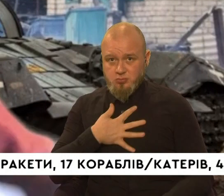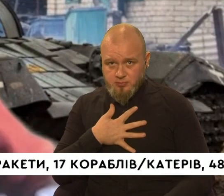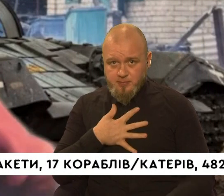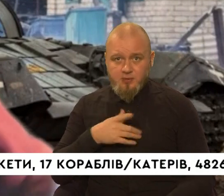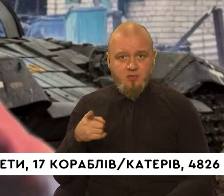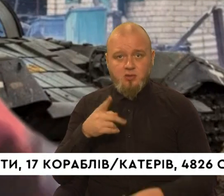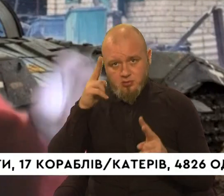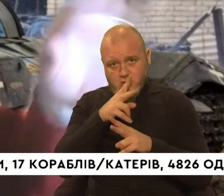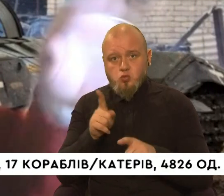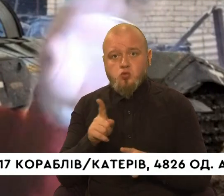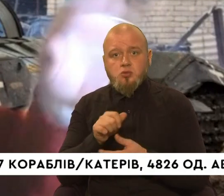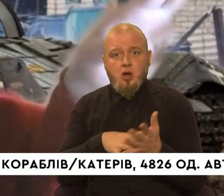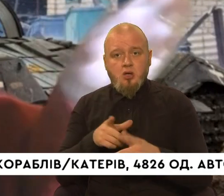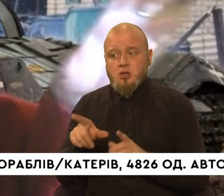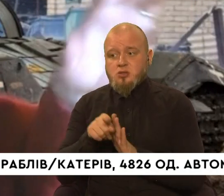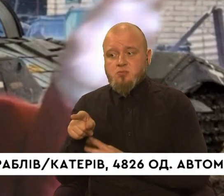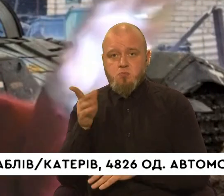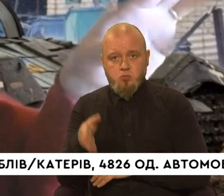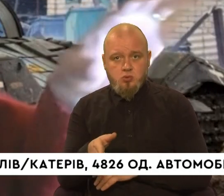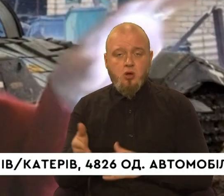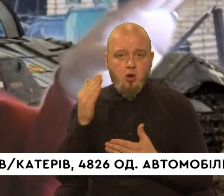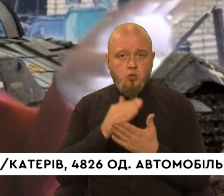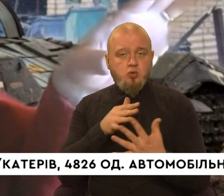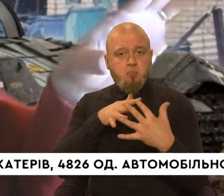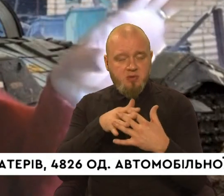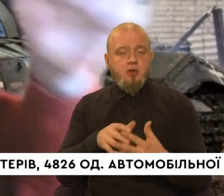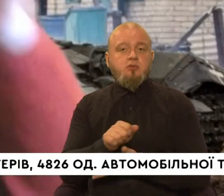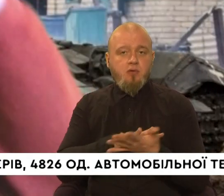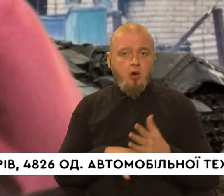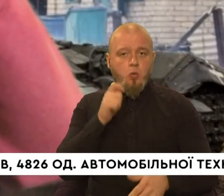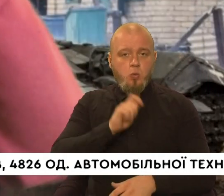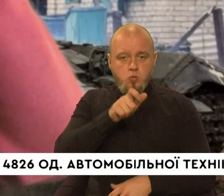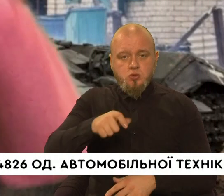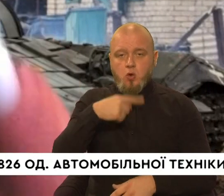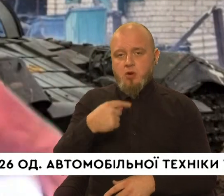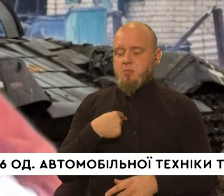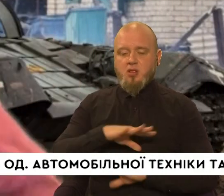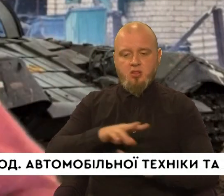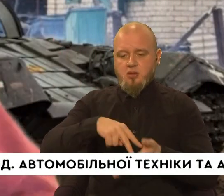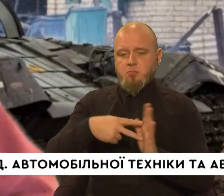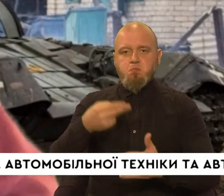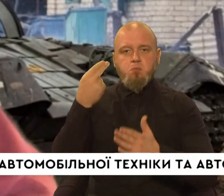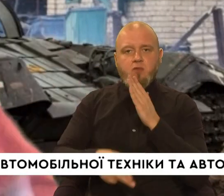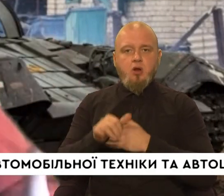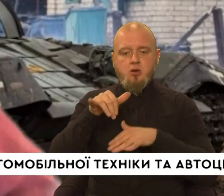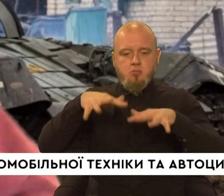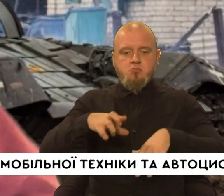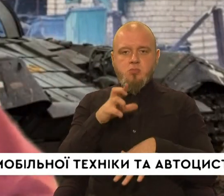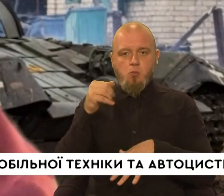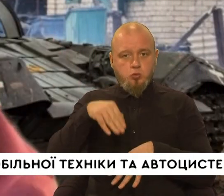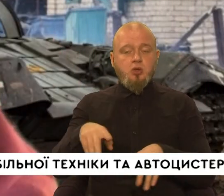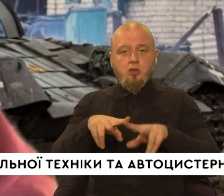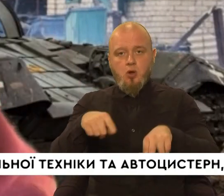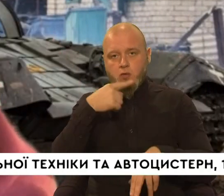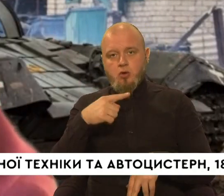поранення, вони не знають, що далі з ними буде. Тож битва триває. Українці говорять, ми не збираємося програвати у Бахмуті. Таке